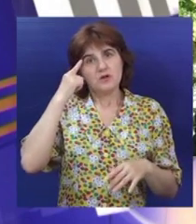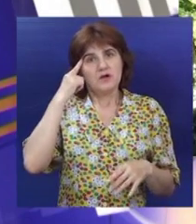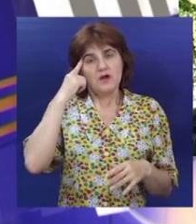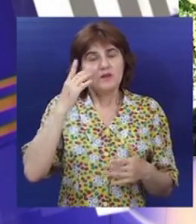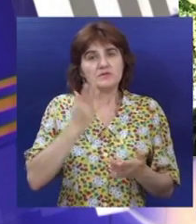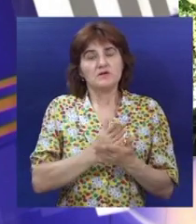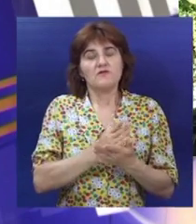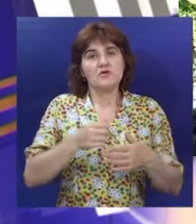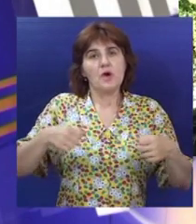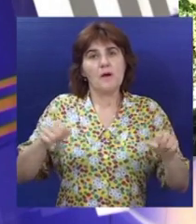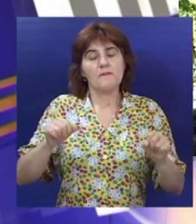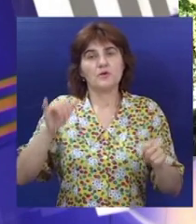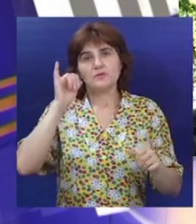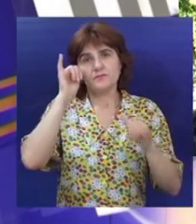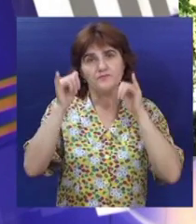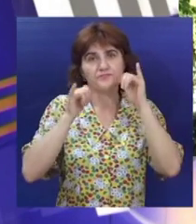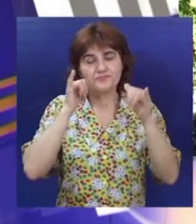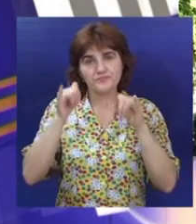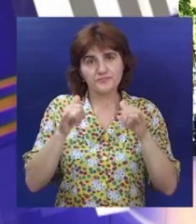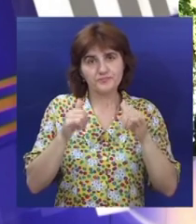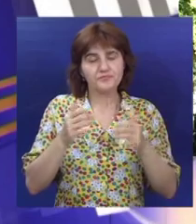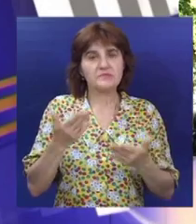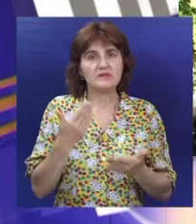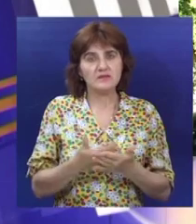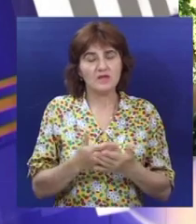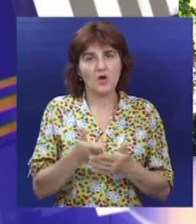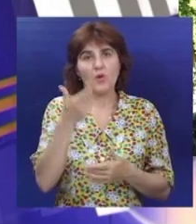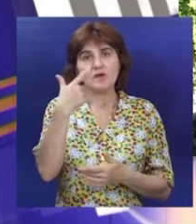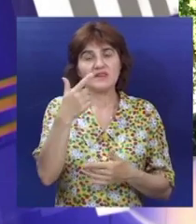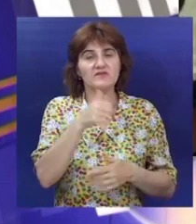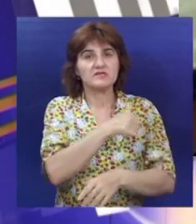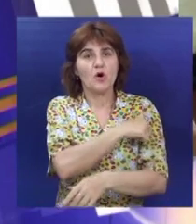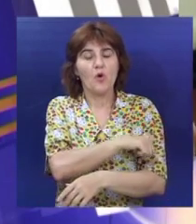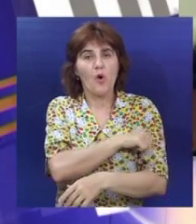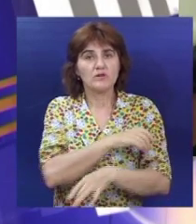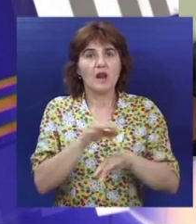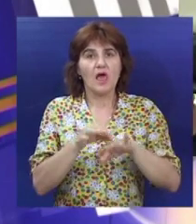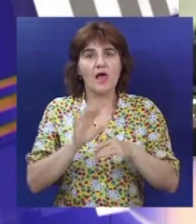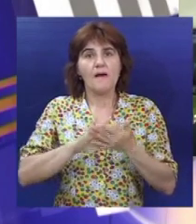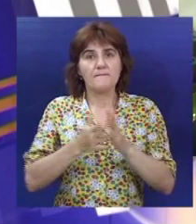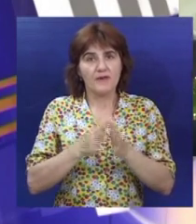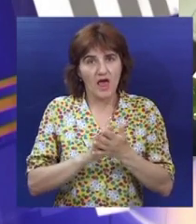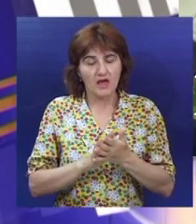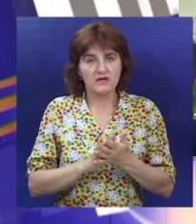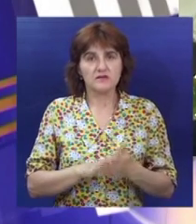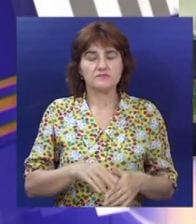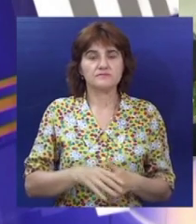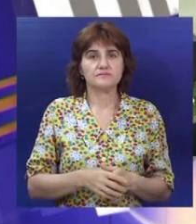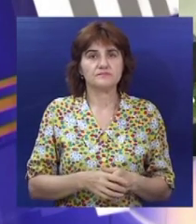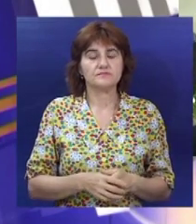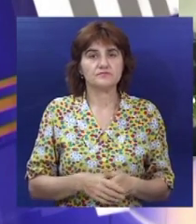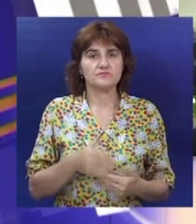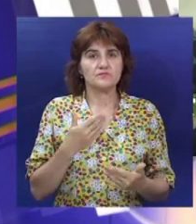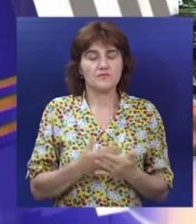od tada razmišljaju da na svom Suzukiju krenu na put po Evropi. 20 godina braka bila im je idealna prilika da svoj san i